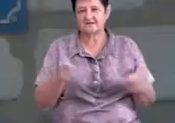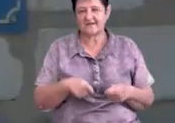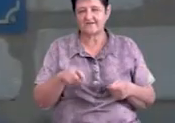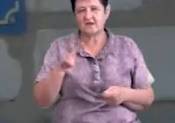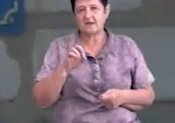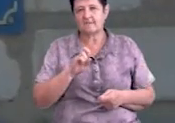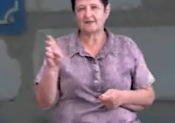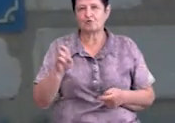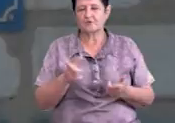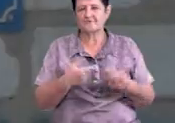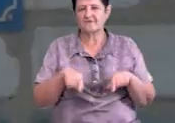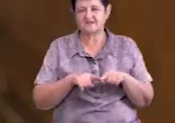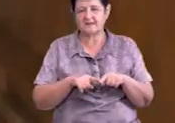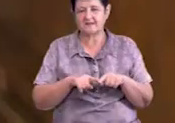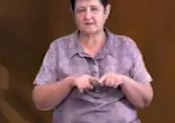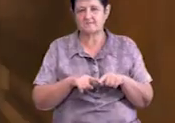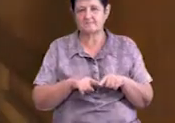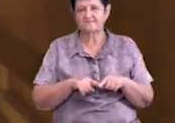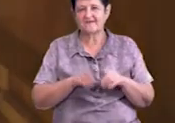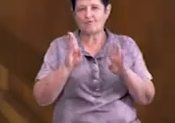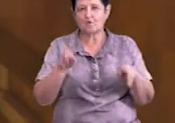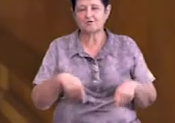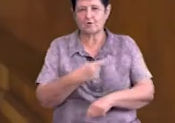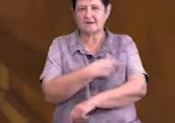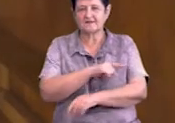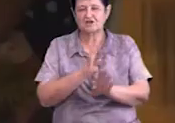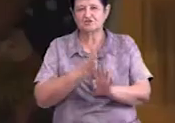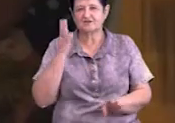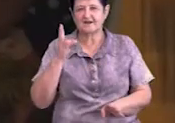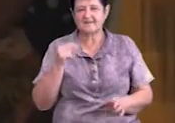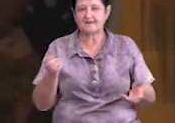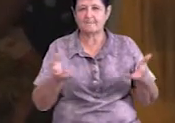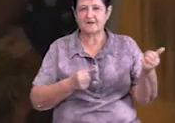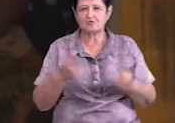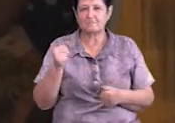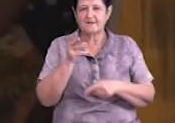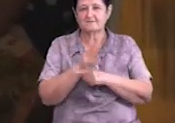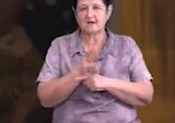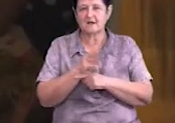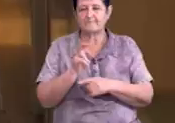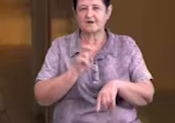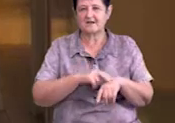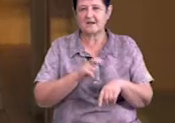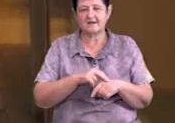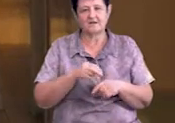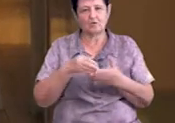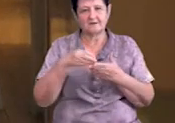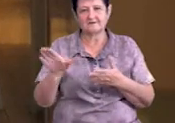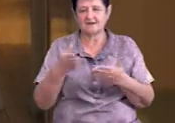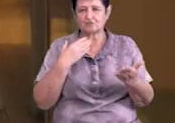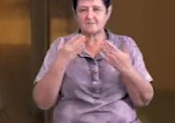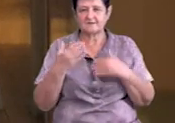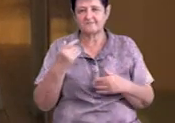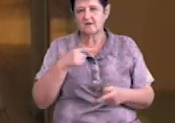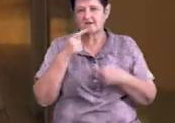лабораторного відділення Роман Дорошенко. В коридорах лікарні черги на прийом. На камеру лікарі коментувати ситуацію відмовились. Посилаються